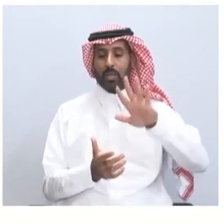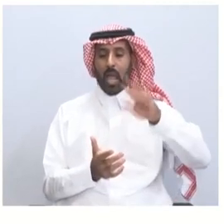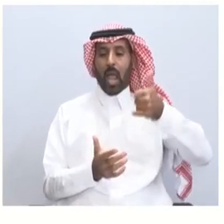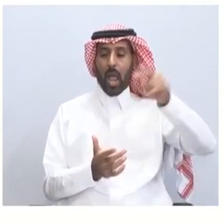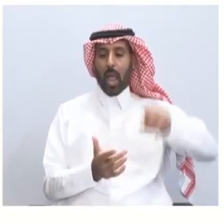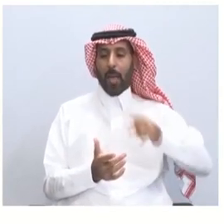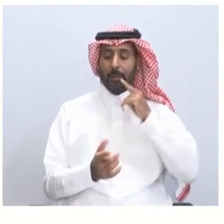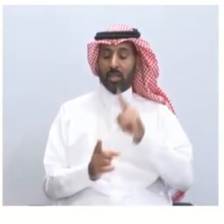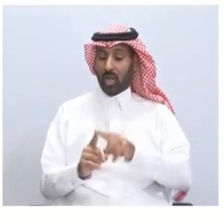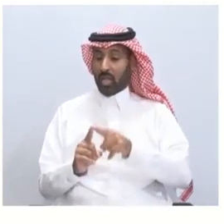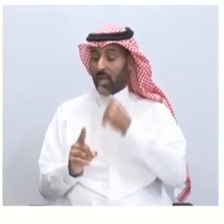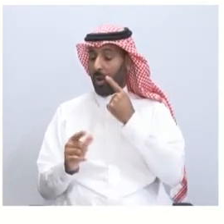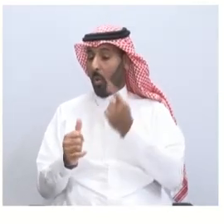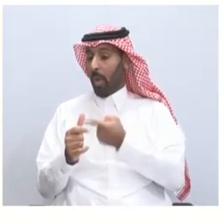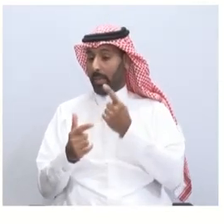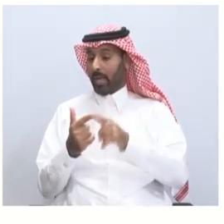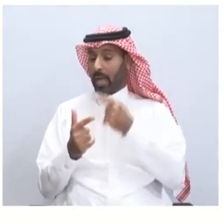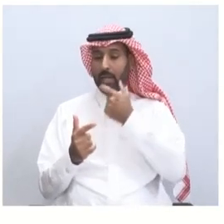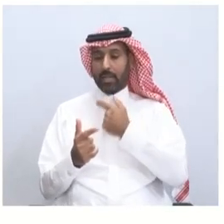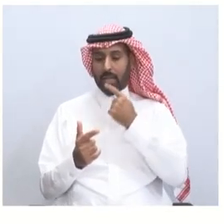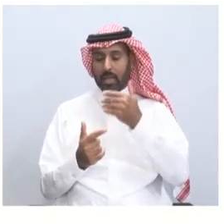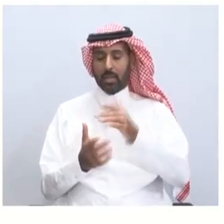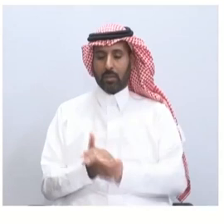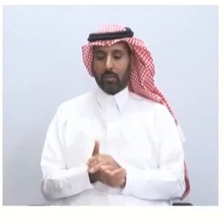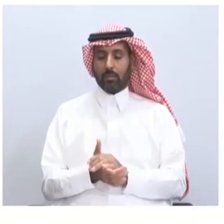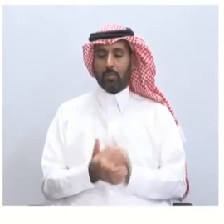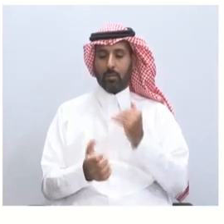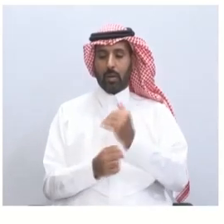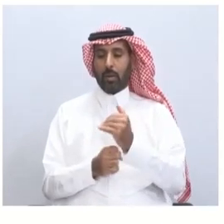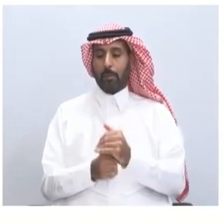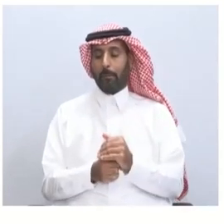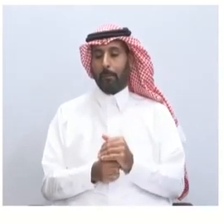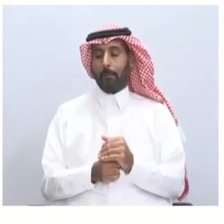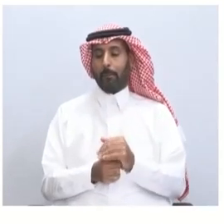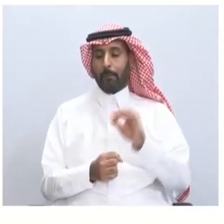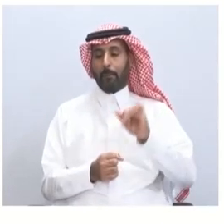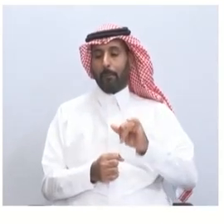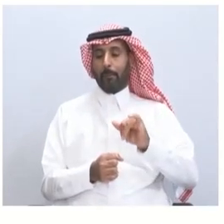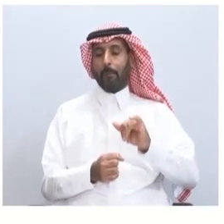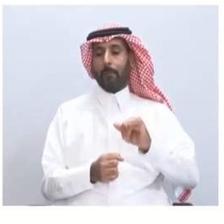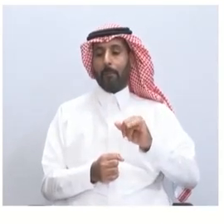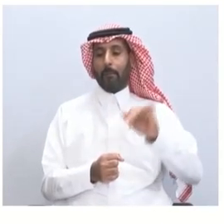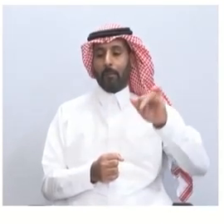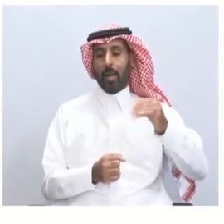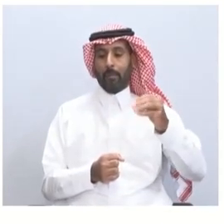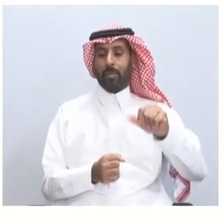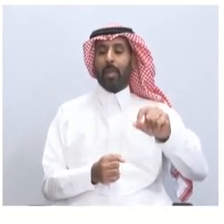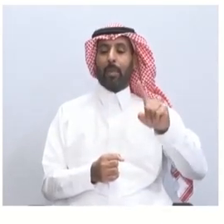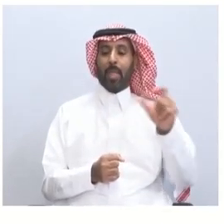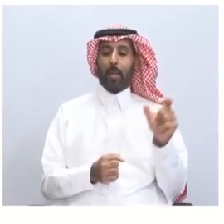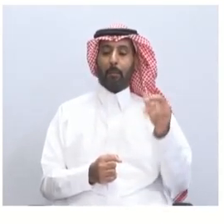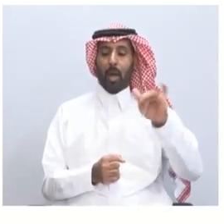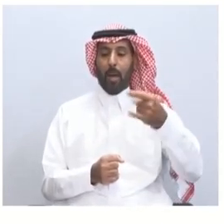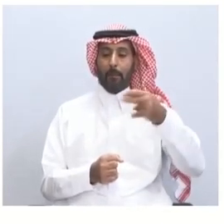ونصبه وجعله اميرا على الرياض وايضا ما قام به محمد بن مشار بن معمر حينما اتفق مع الحاميه